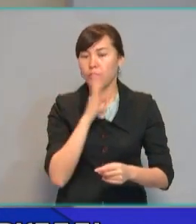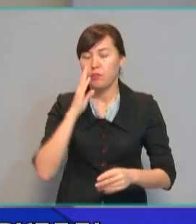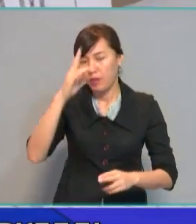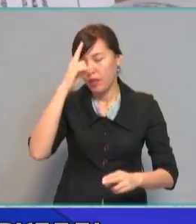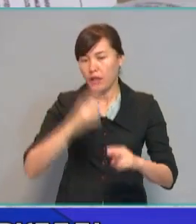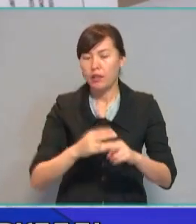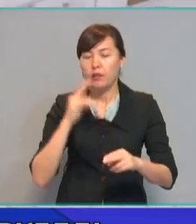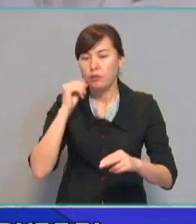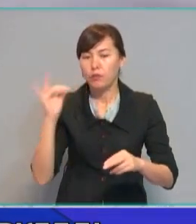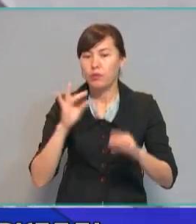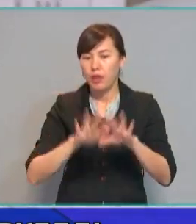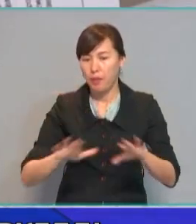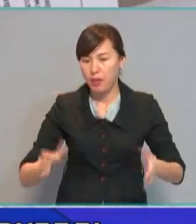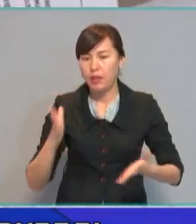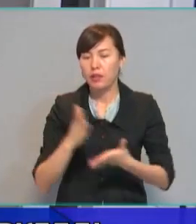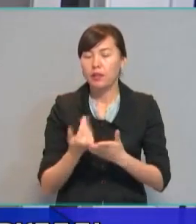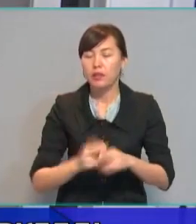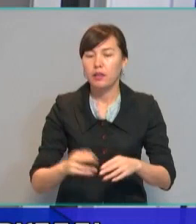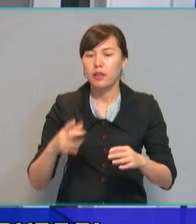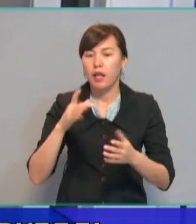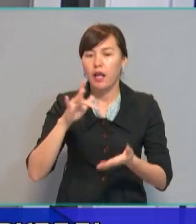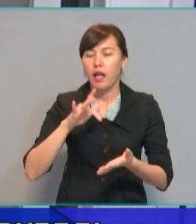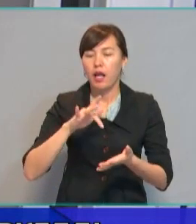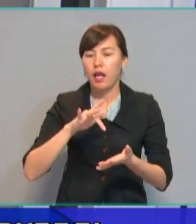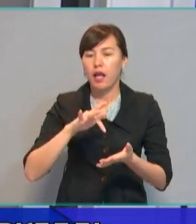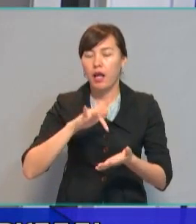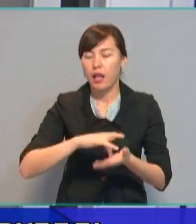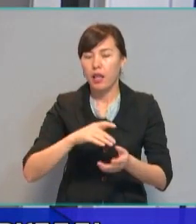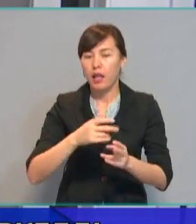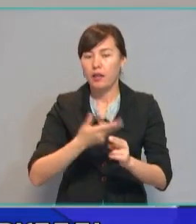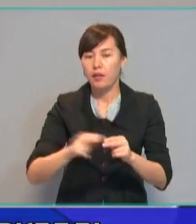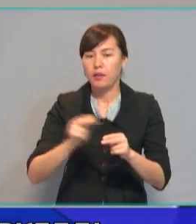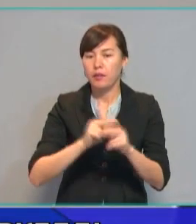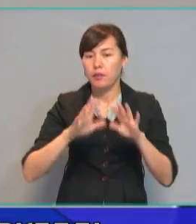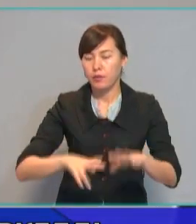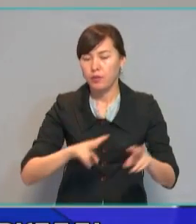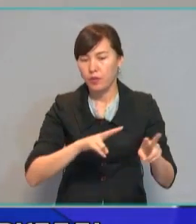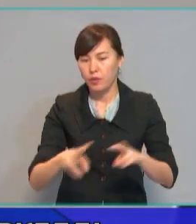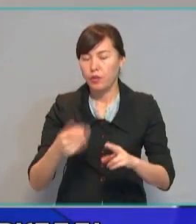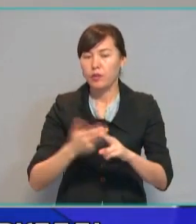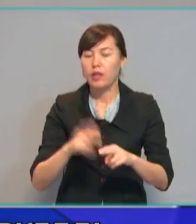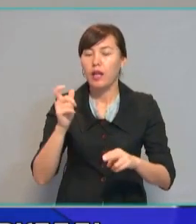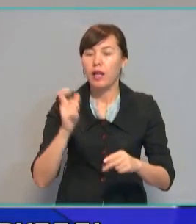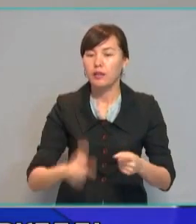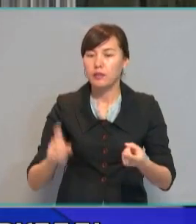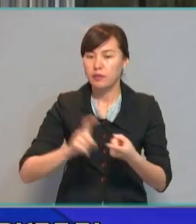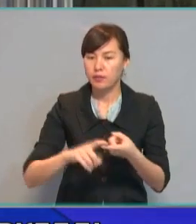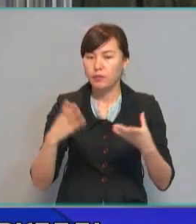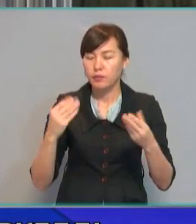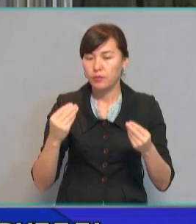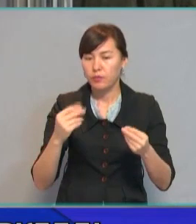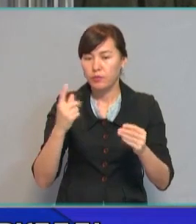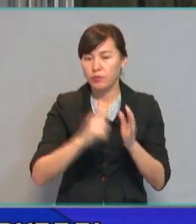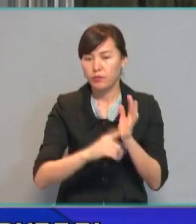ағасы, әйелі және баласы бар. Бұл тұлғалар қалалық жұқпалы аурулар ауруханасында бақылауда болған. Десек те, осы азаматпен байланыста болған